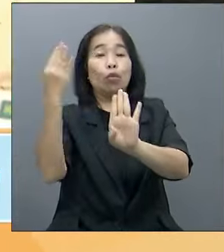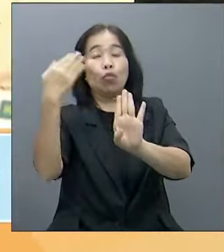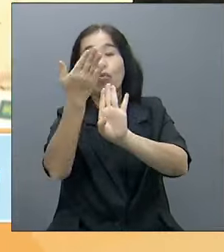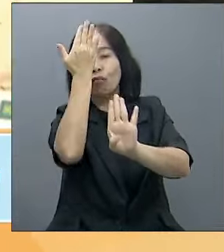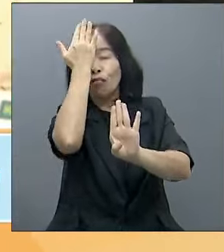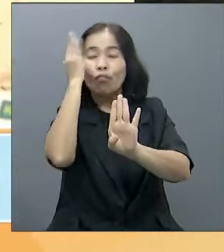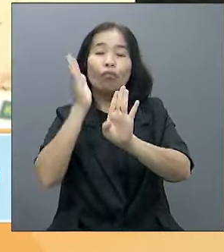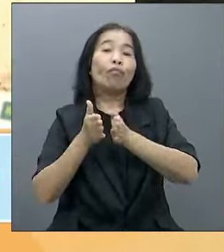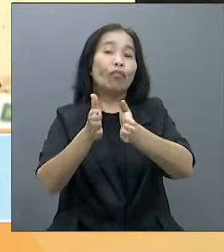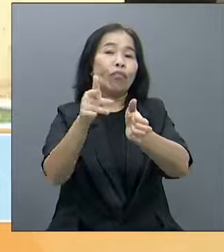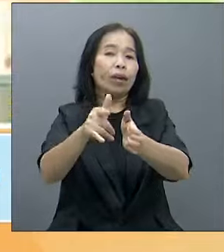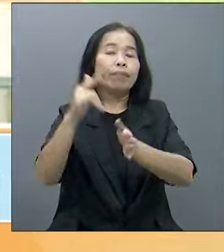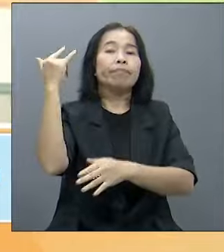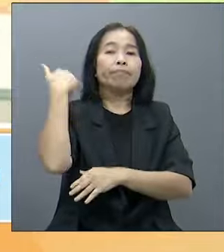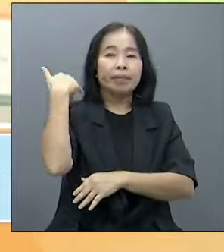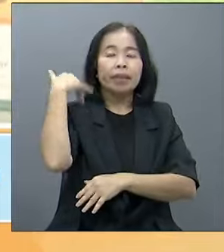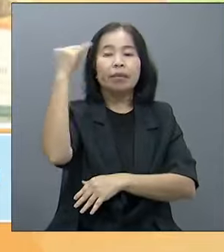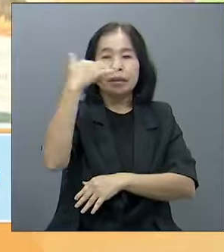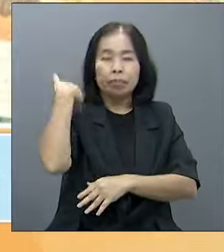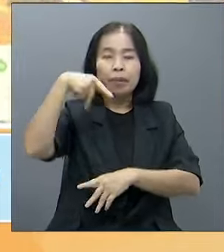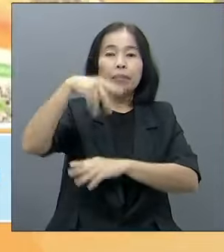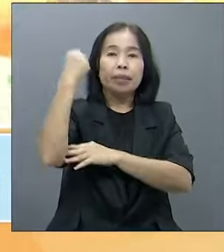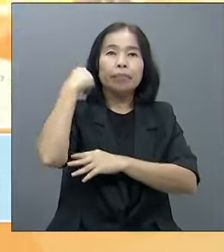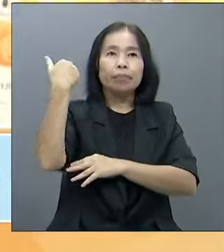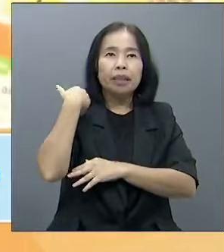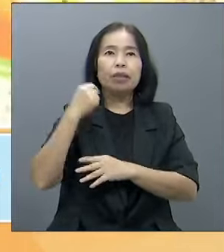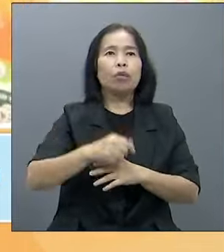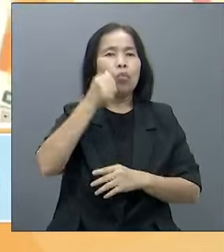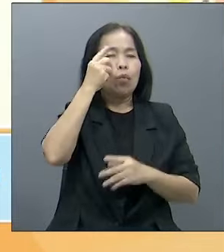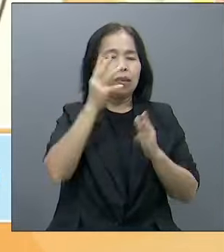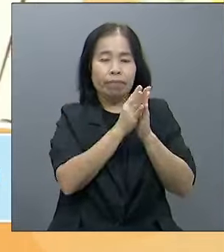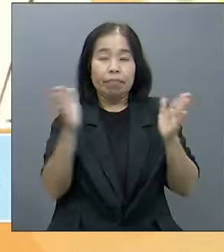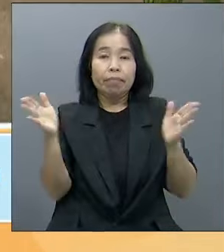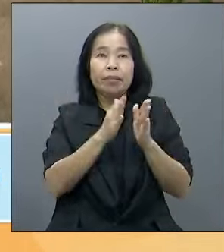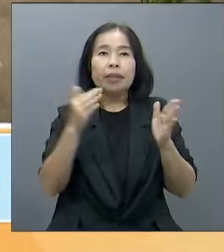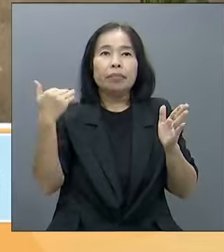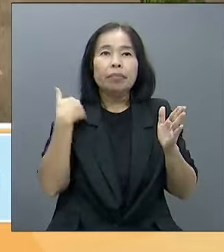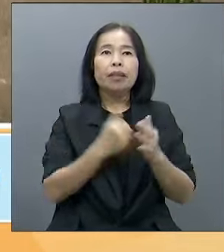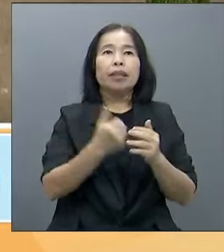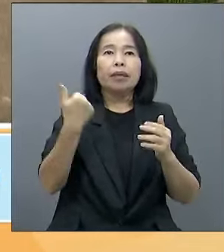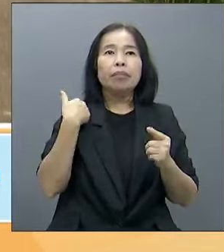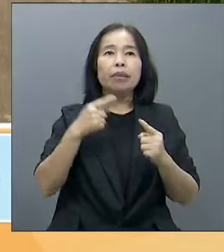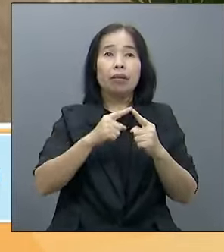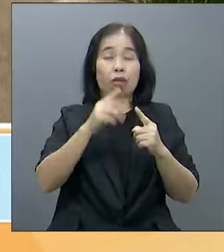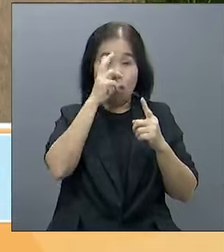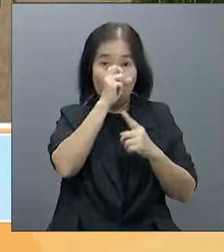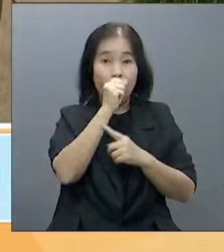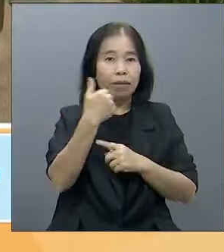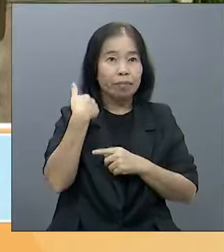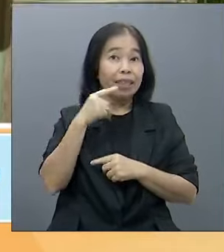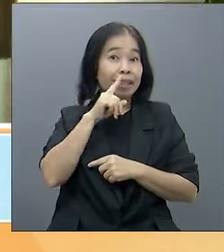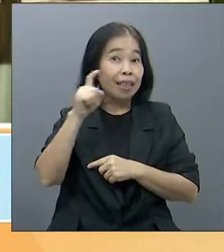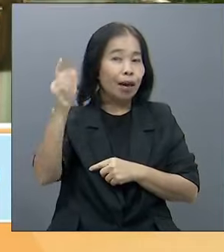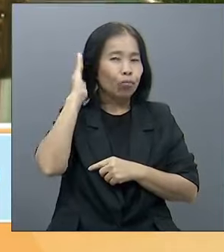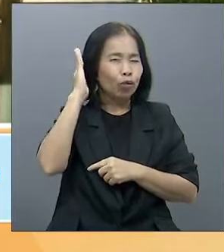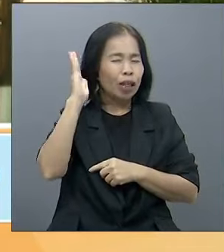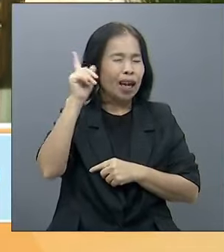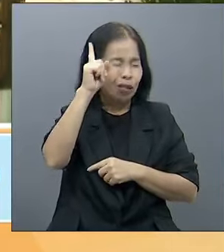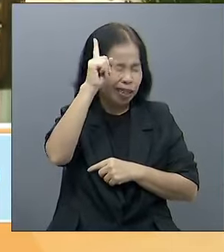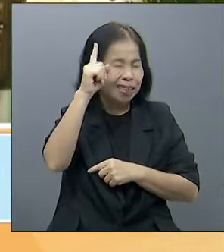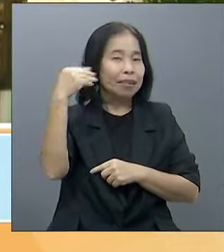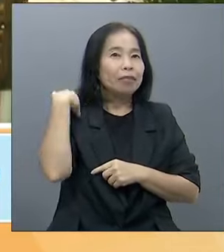ริงต้องแบ่งซอยไปหลายวันค่ะเพราะว่าวันเดียวมันไม่พอ เขาหลอก14โซนอ่ะ บางทีของมาเต็มกระเป๋าไม่เชื่อถามพิธีกรชายท่านหนึ่งได้ที่